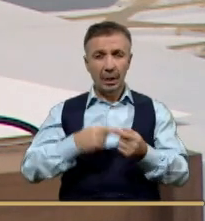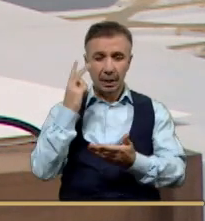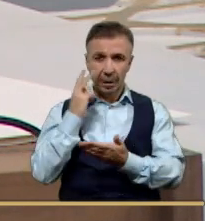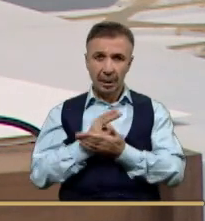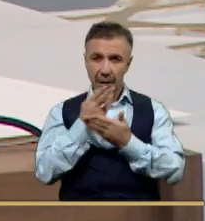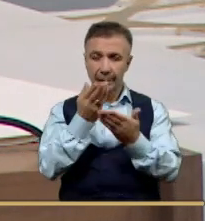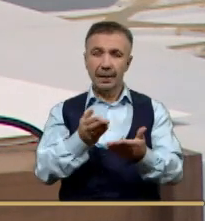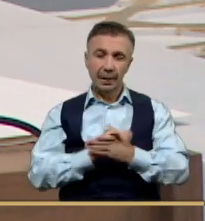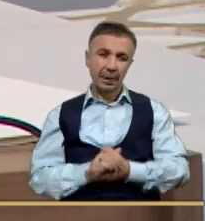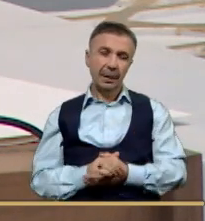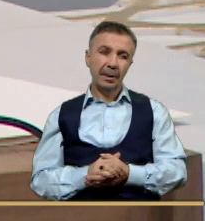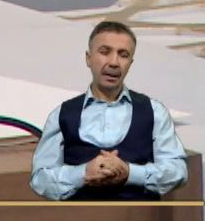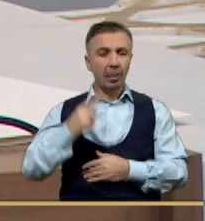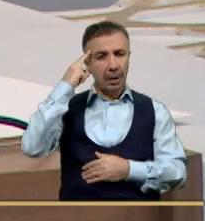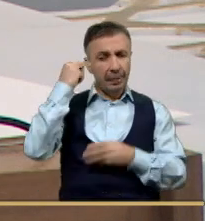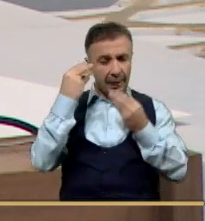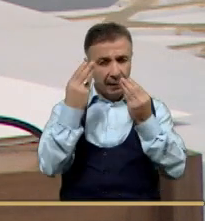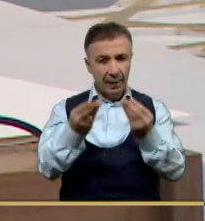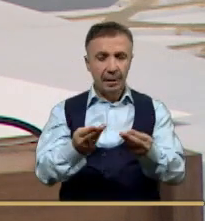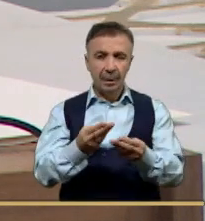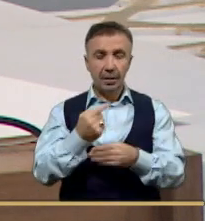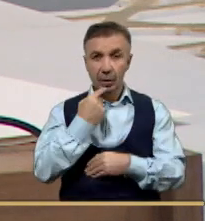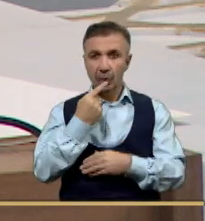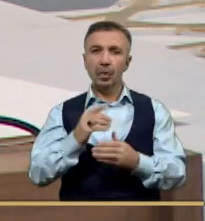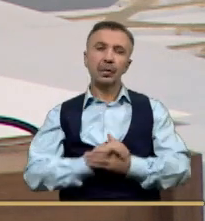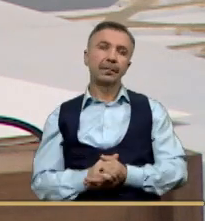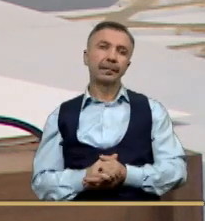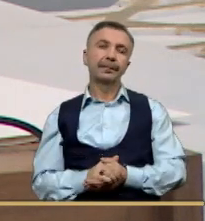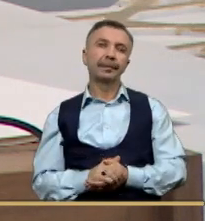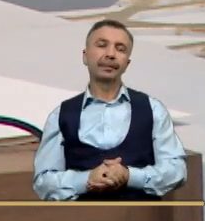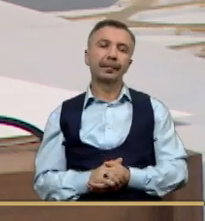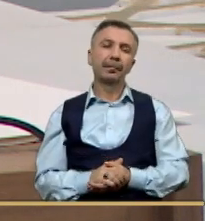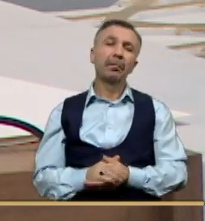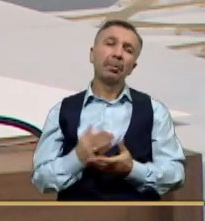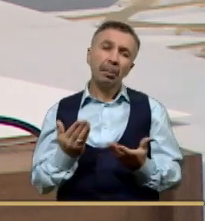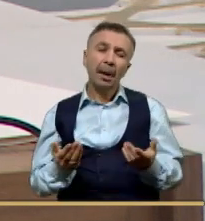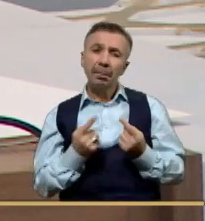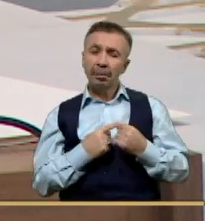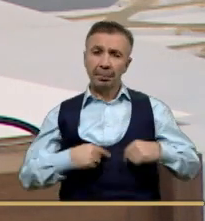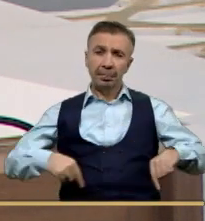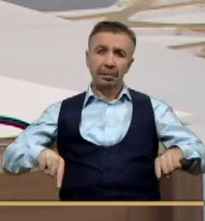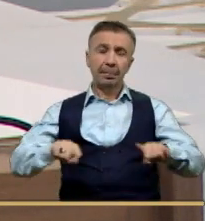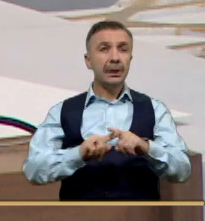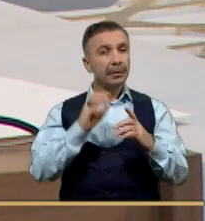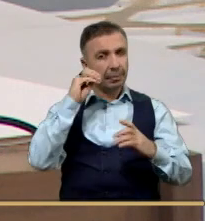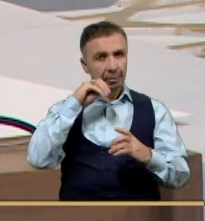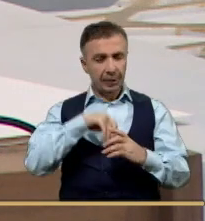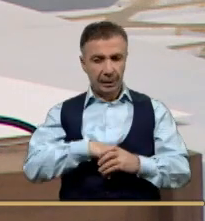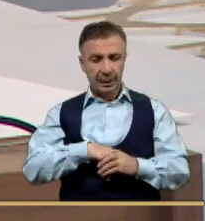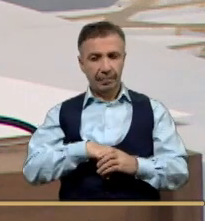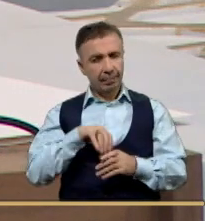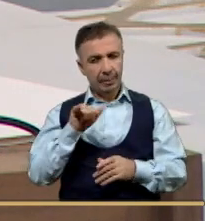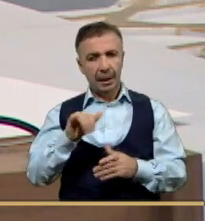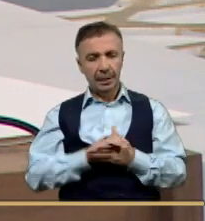hükmettiğini, onlara bildirdiğini ifade ediyor. Tabii ki bizim için de Cenab-ı